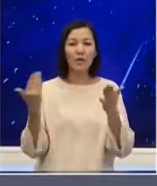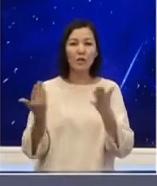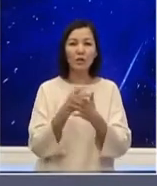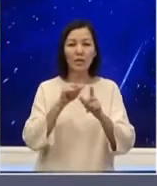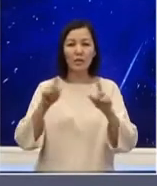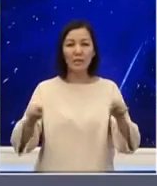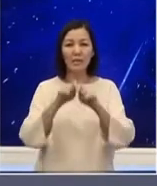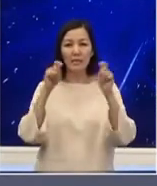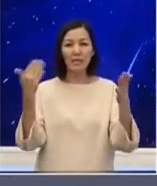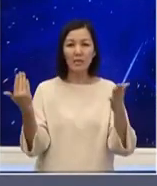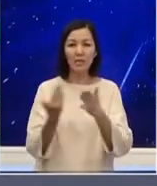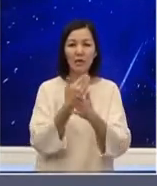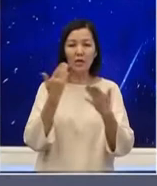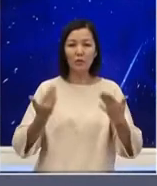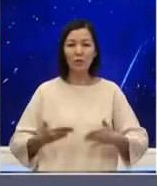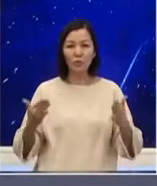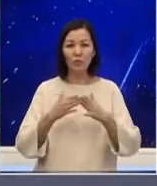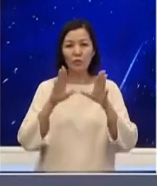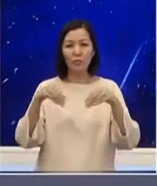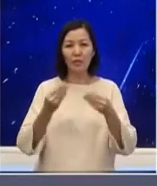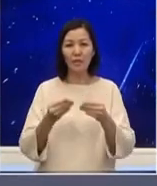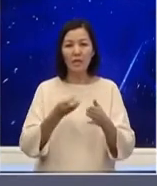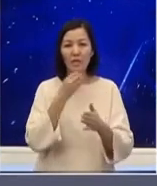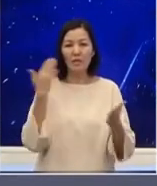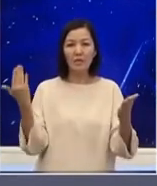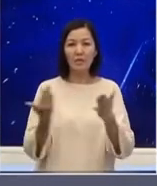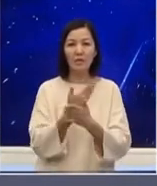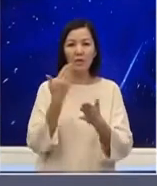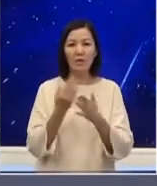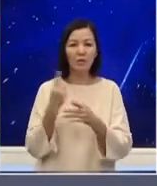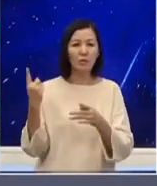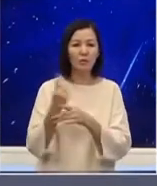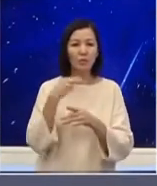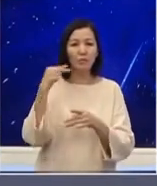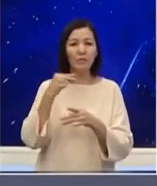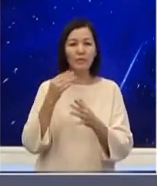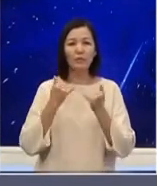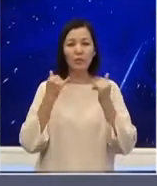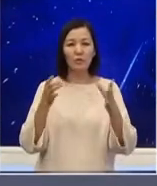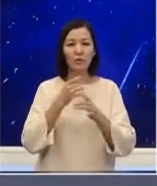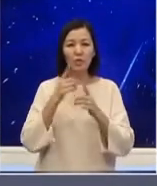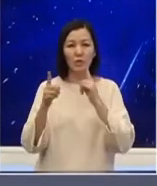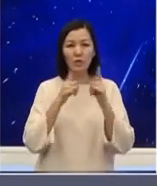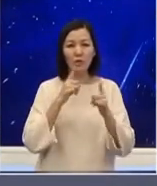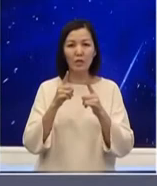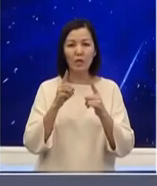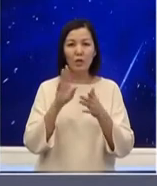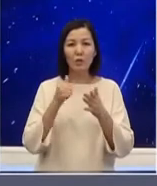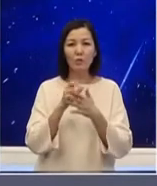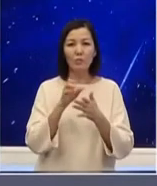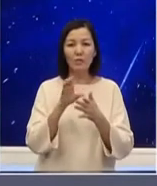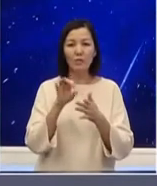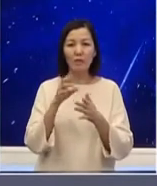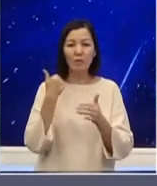жаңа ғимараттар, тұрғын үйлер қолданысқа беріледі. Тұңғыш президент күніне орай салтанатты жиын және көшбасшы самғау